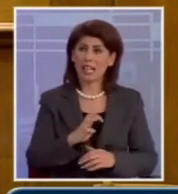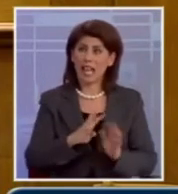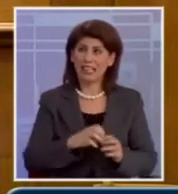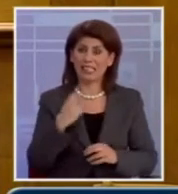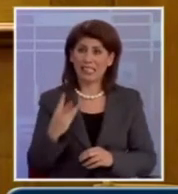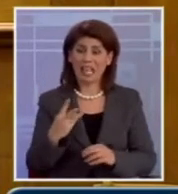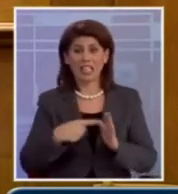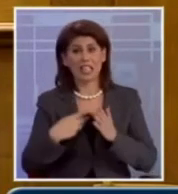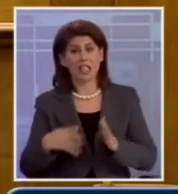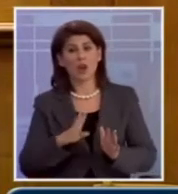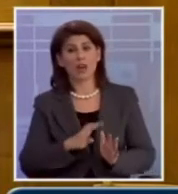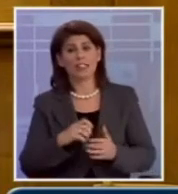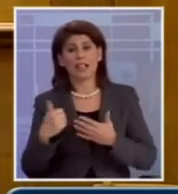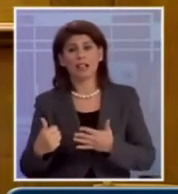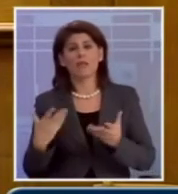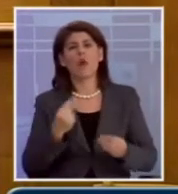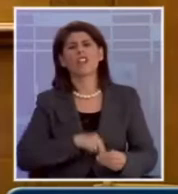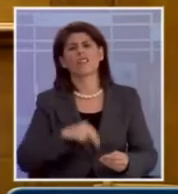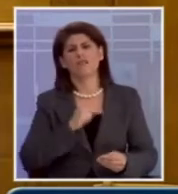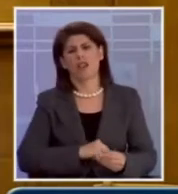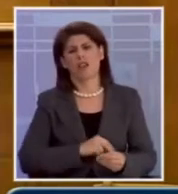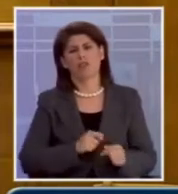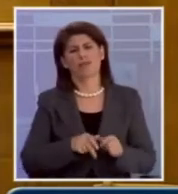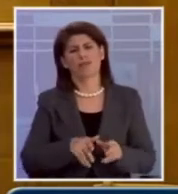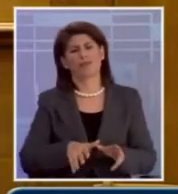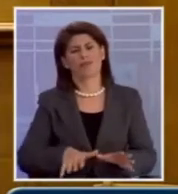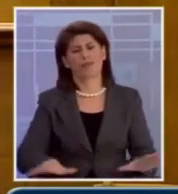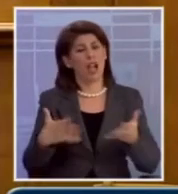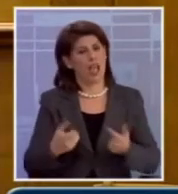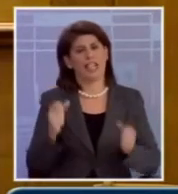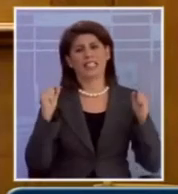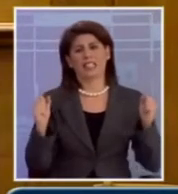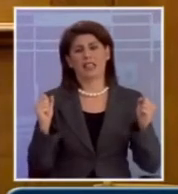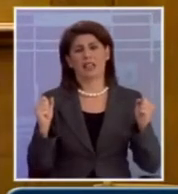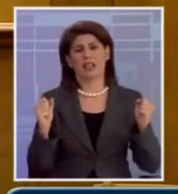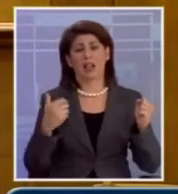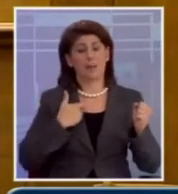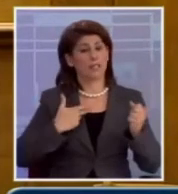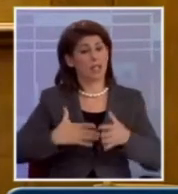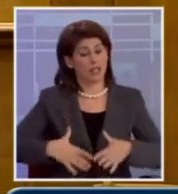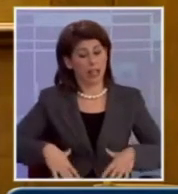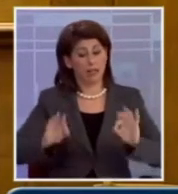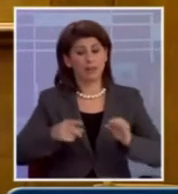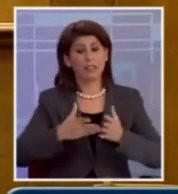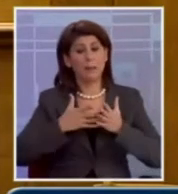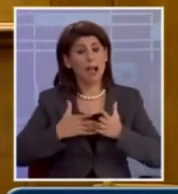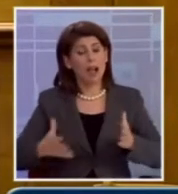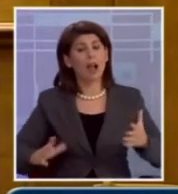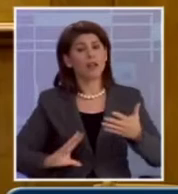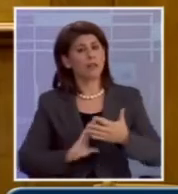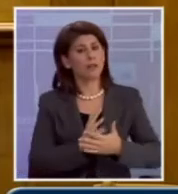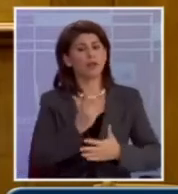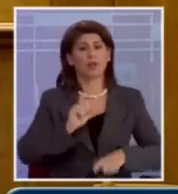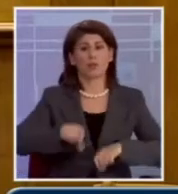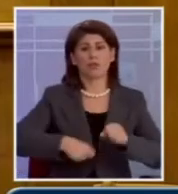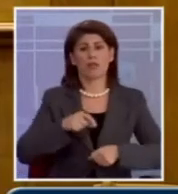ενδημούν πάρα πολλά συμφέροντα. Εμείς λοιπόν θα ξεκινήσουμε αυτή την μεγάλη δημιουργική